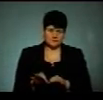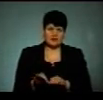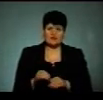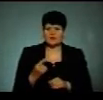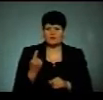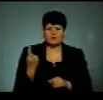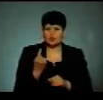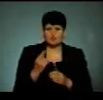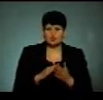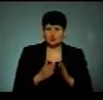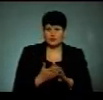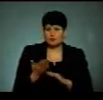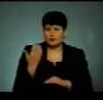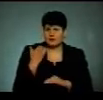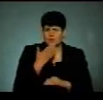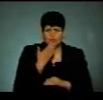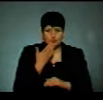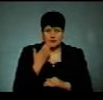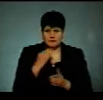договорі попередньому нема, що